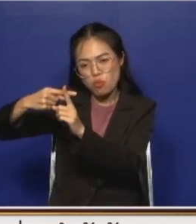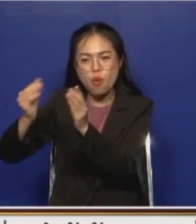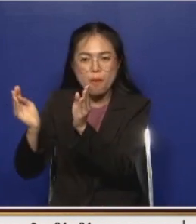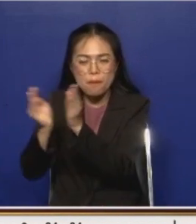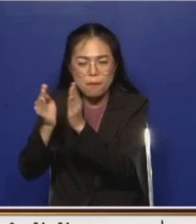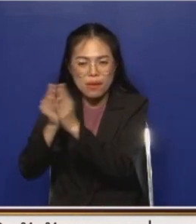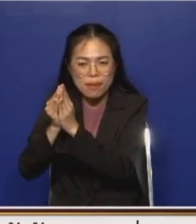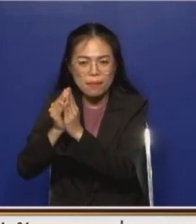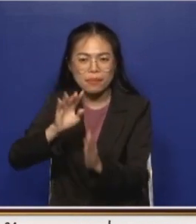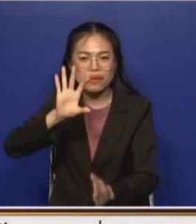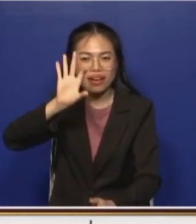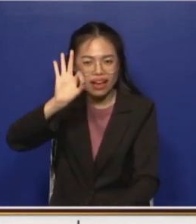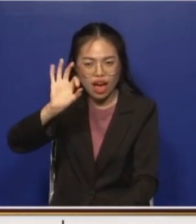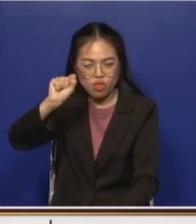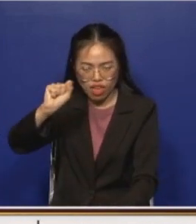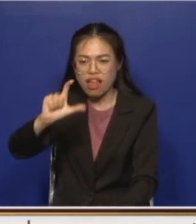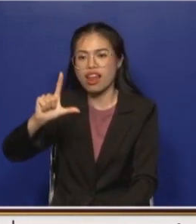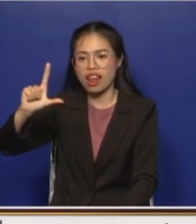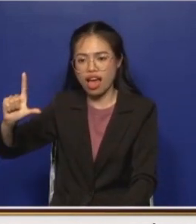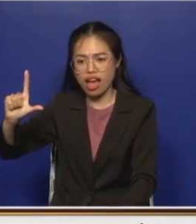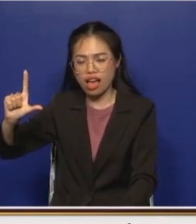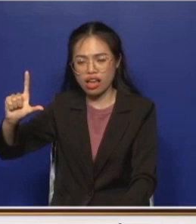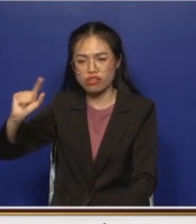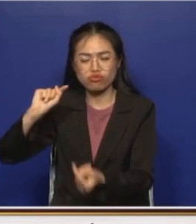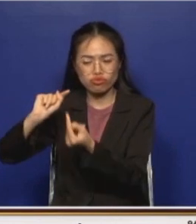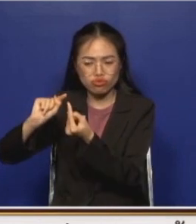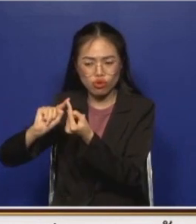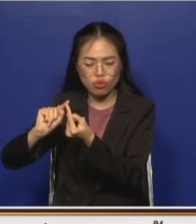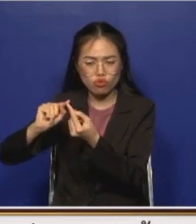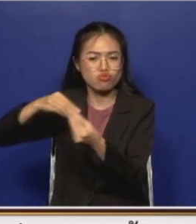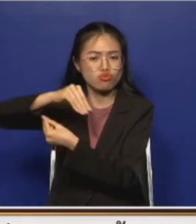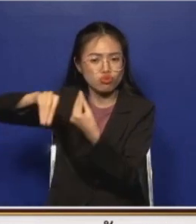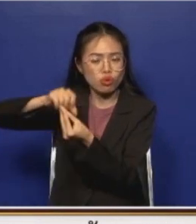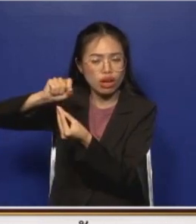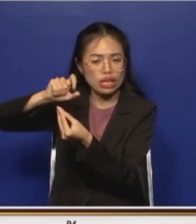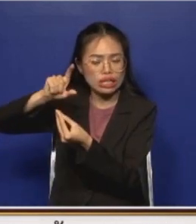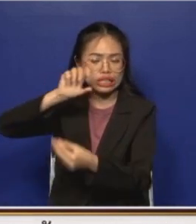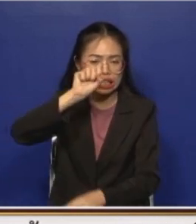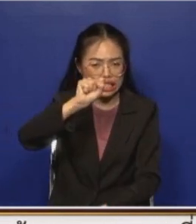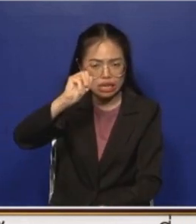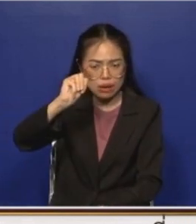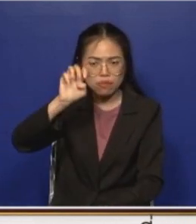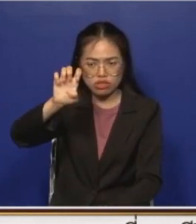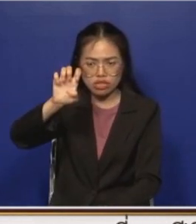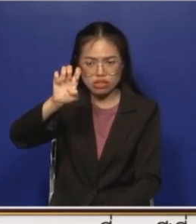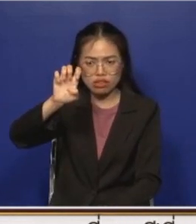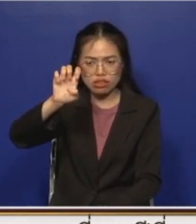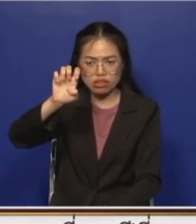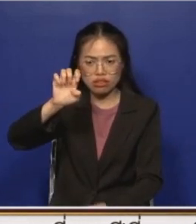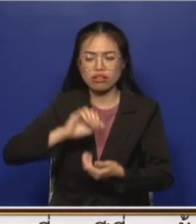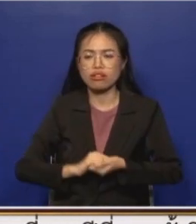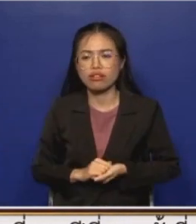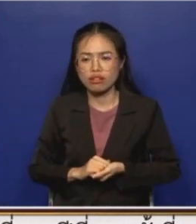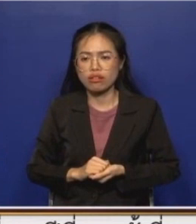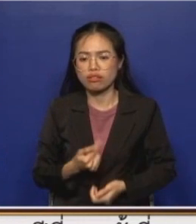เอาแบ่งให้สาธารณสุขทางการแพทย์เนี่ยเอาไปเสียหนึ่งแสนล้านและอีก